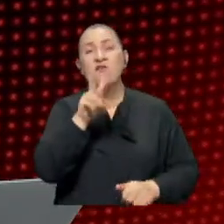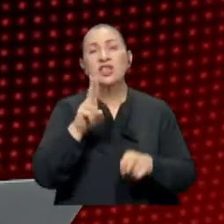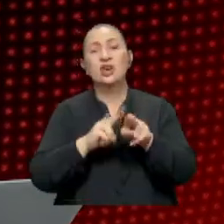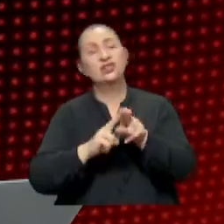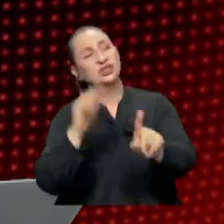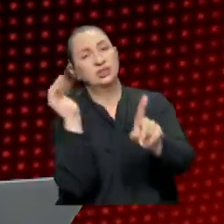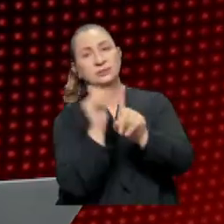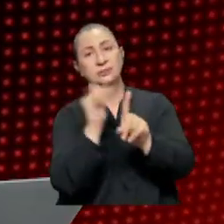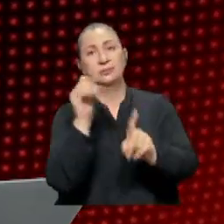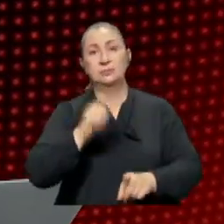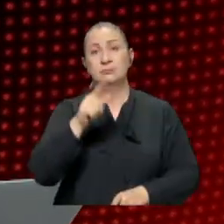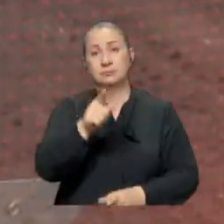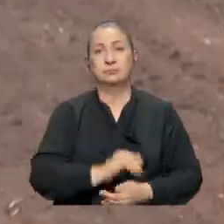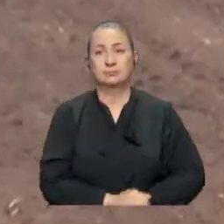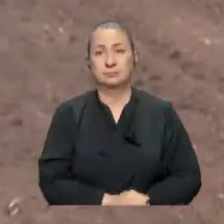Kirişçi'ye seslendi.